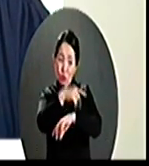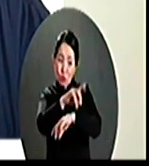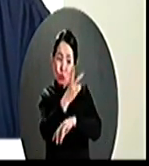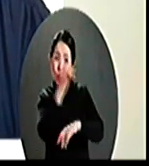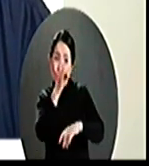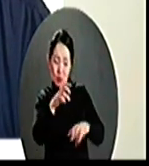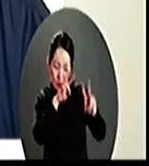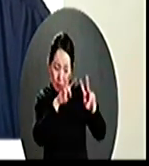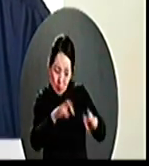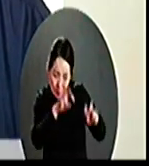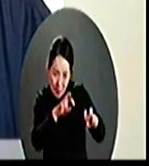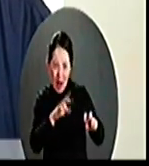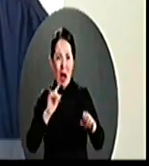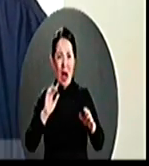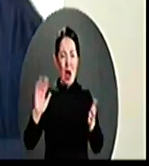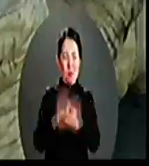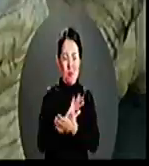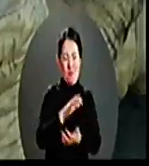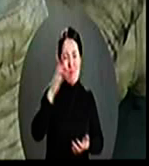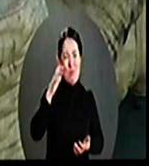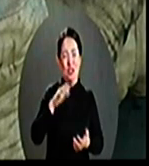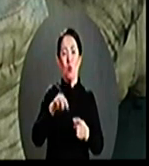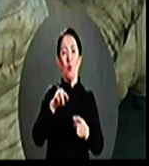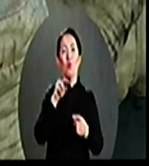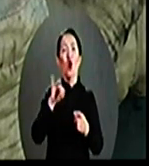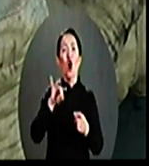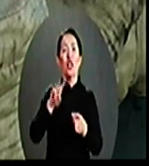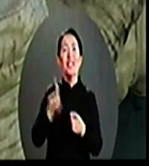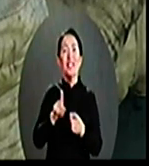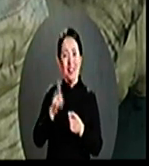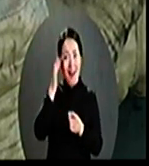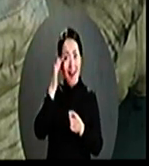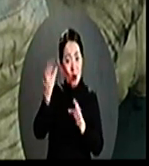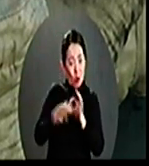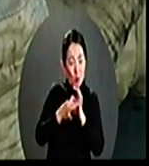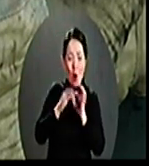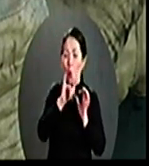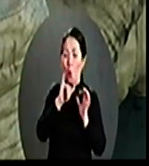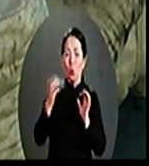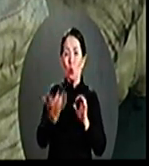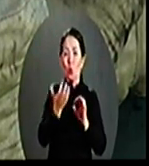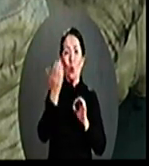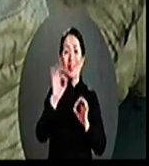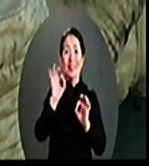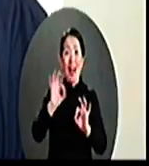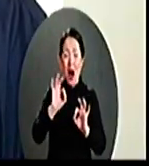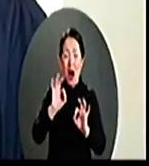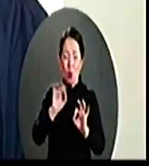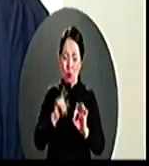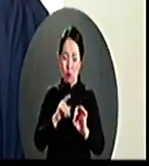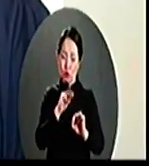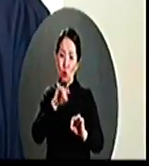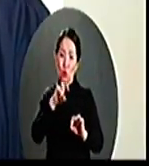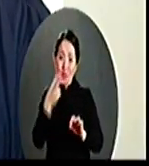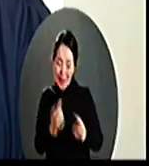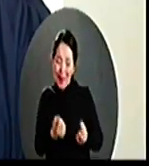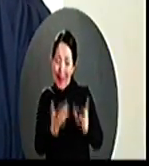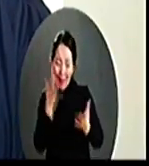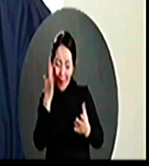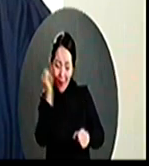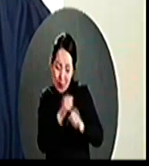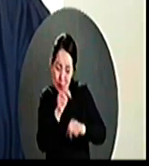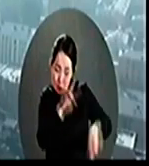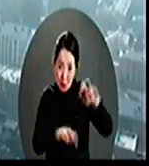баг нуурын нүүрснээс өндөр хурдтай пиролизийн аргаар бол утаагүй түлшийг гаргаж авах энэ судалгааны ажлыг